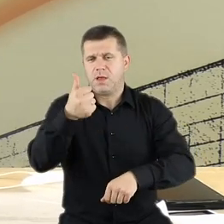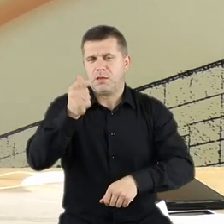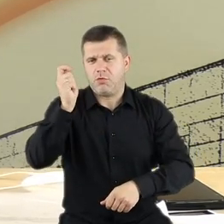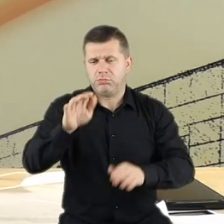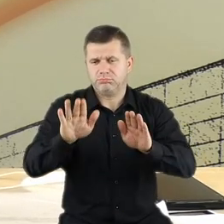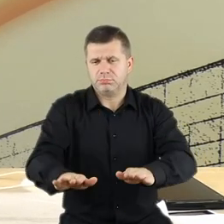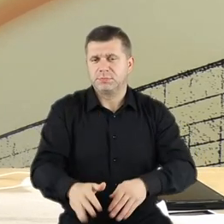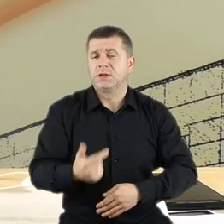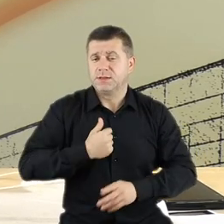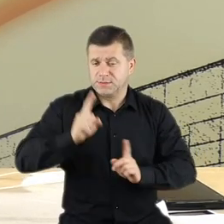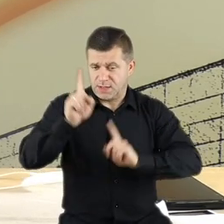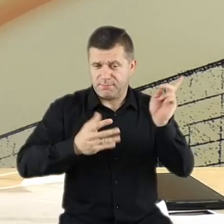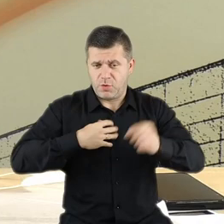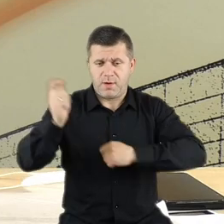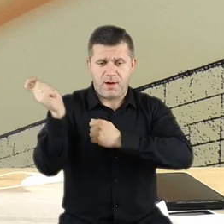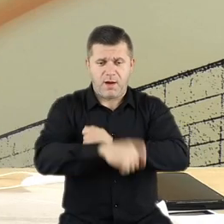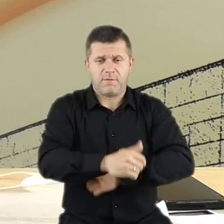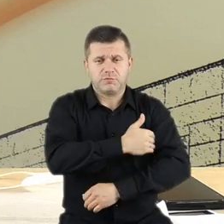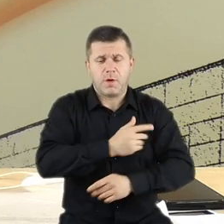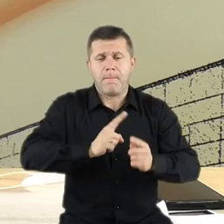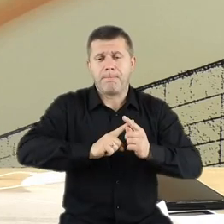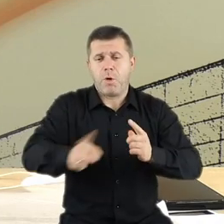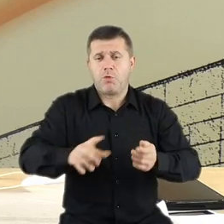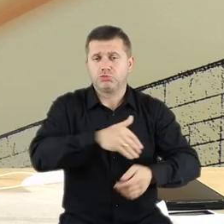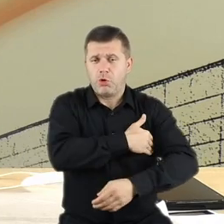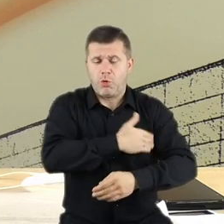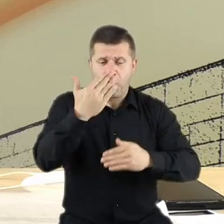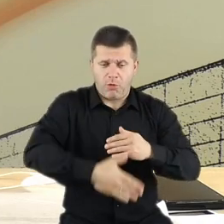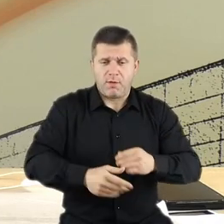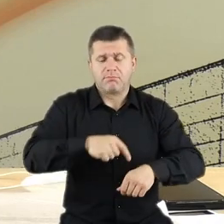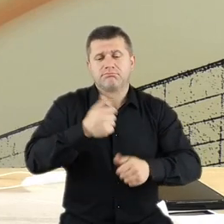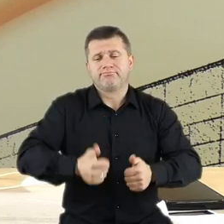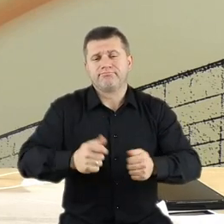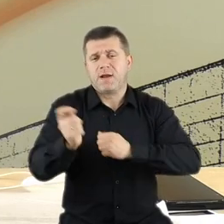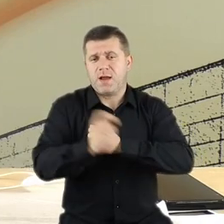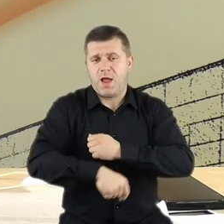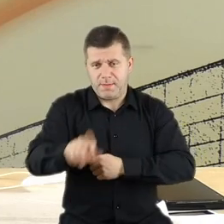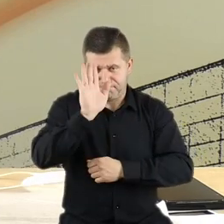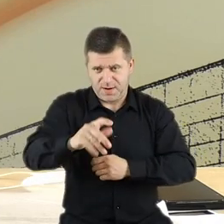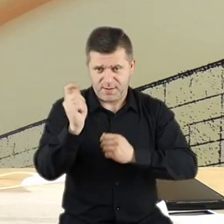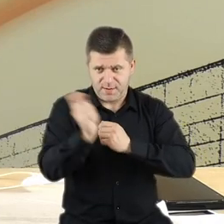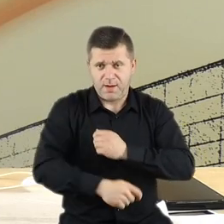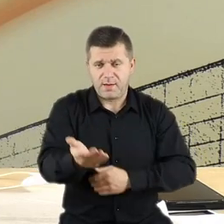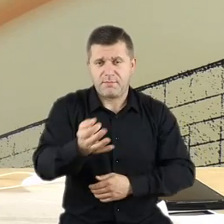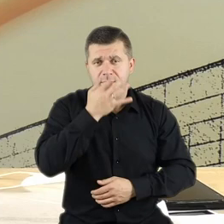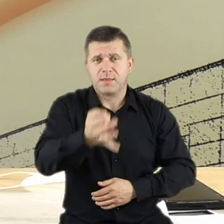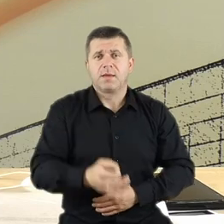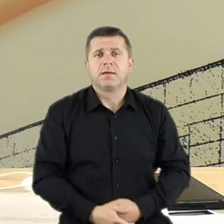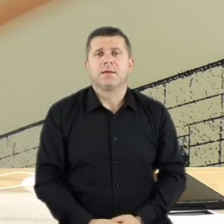myśmy czasami siedzieli za karę w szkole po lekcjach A czy wy siedzicie za karę